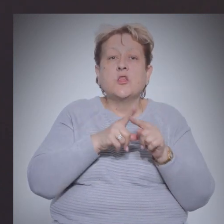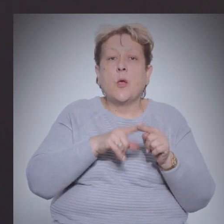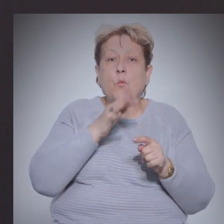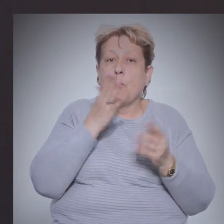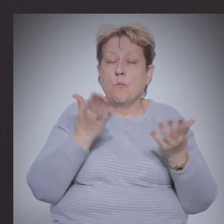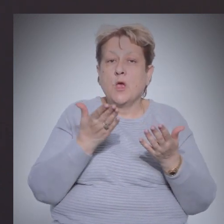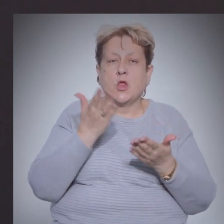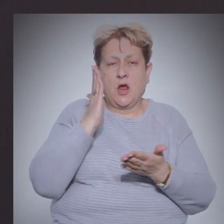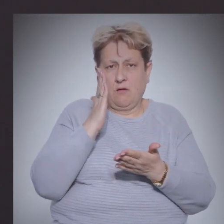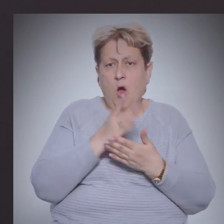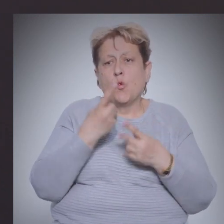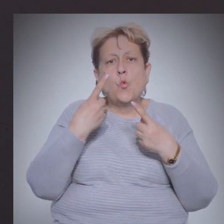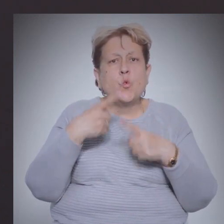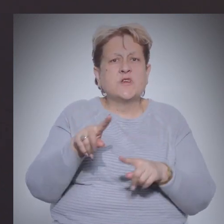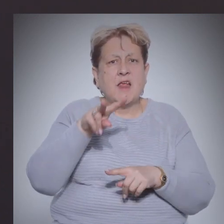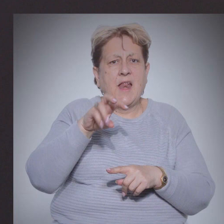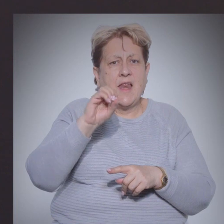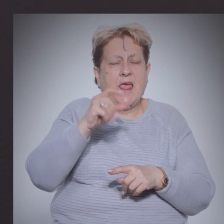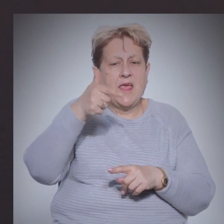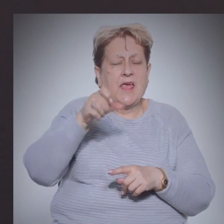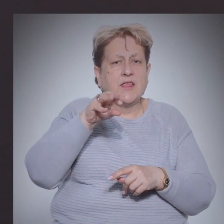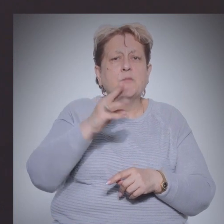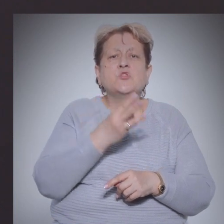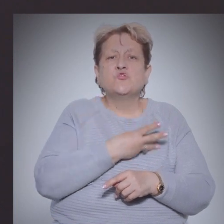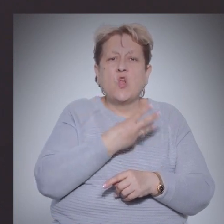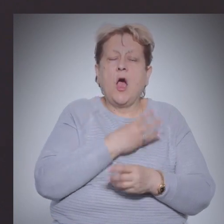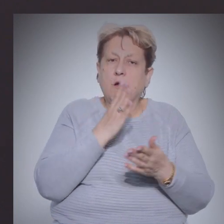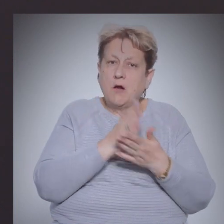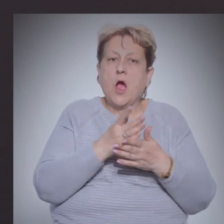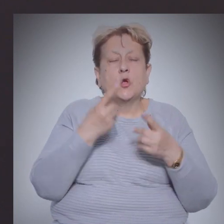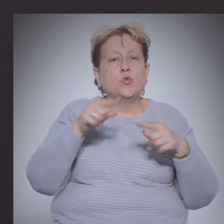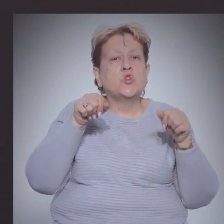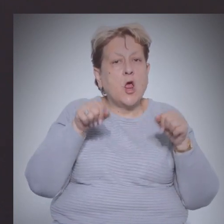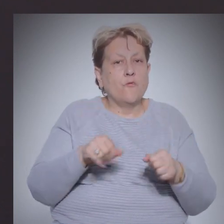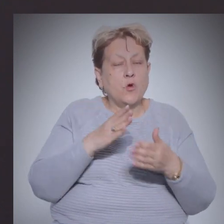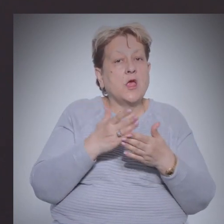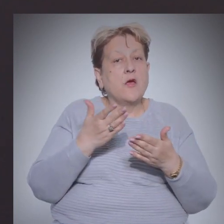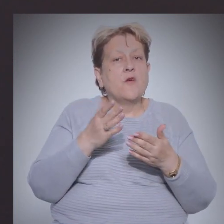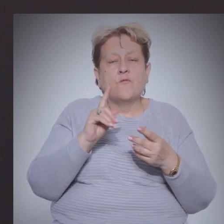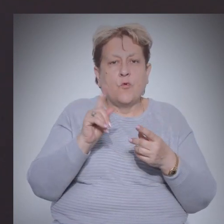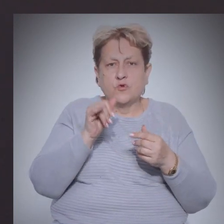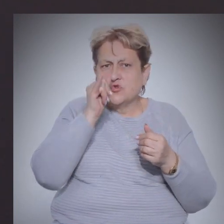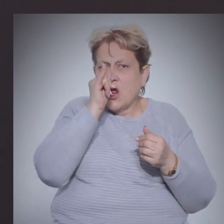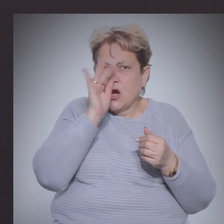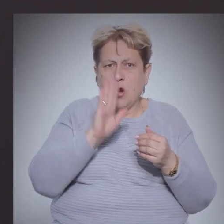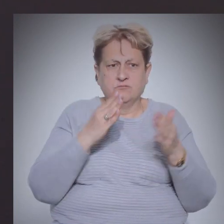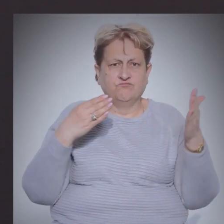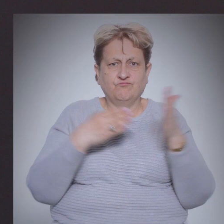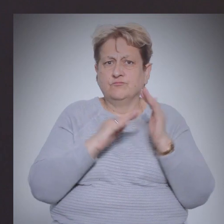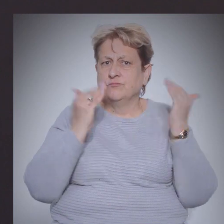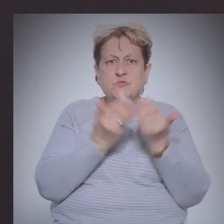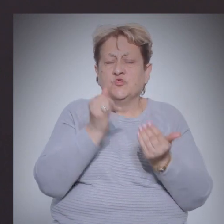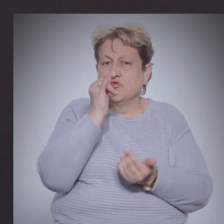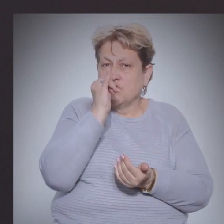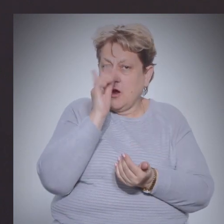միայն այն դեպքում, եվ որ գոյություն ունե մեկ այլ լեգիցիմ շա, հիտարբերություն, բա հաց հարձակ իրավունքների, որոնք եվ որը վեկերպ չեն